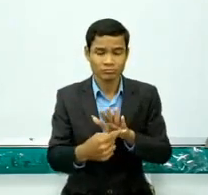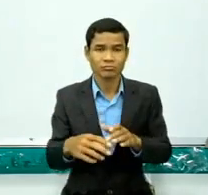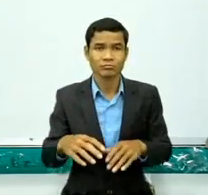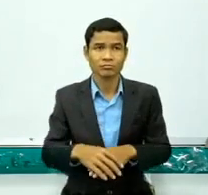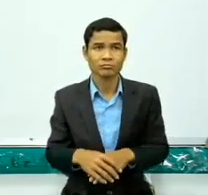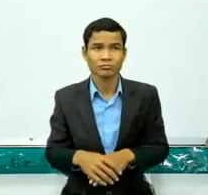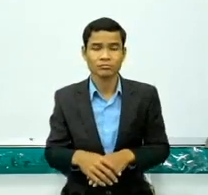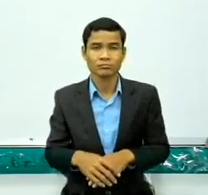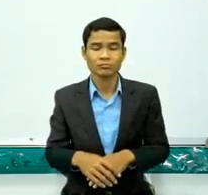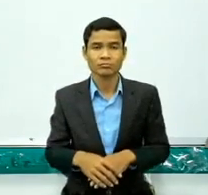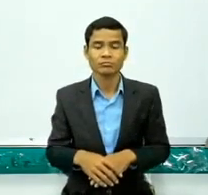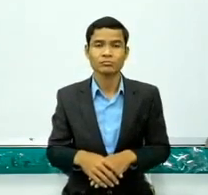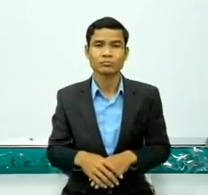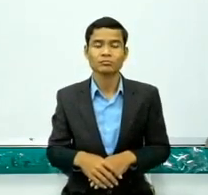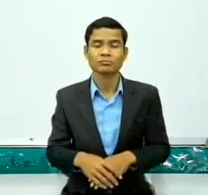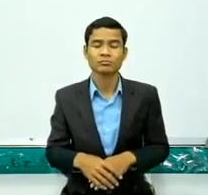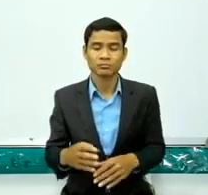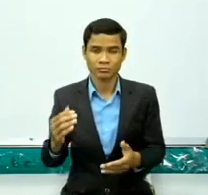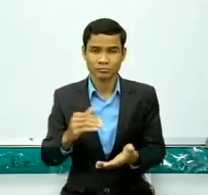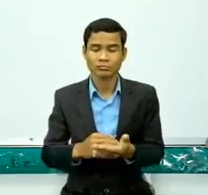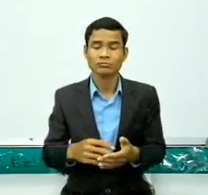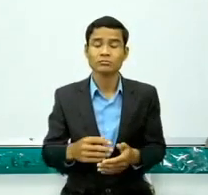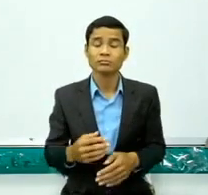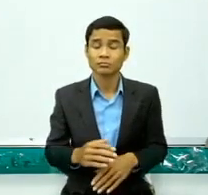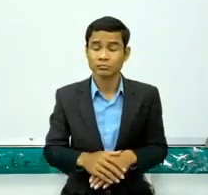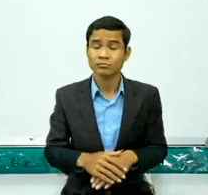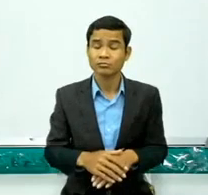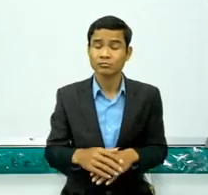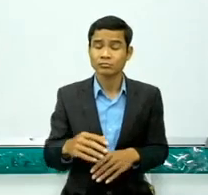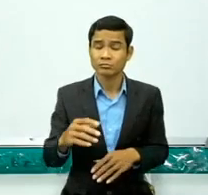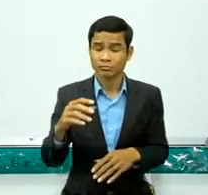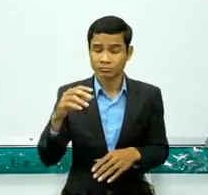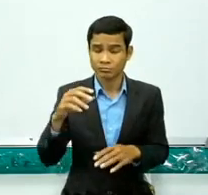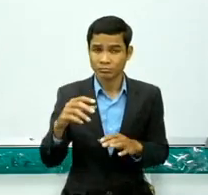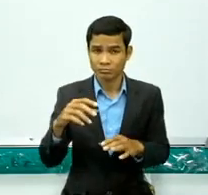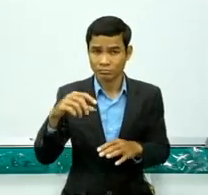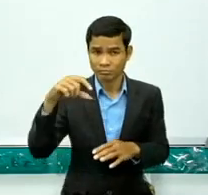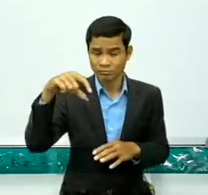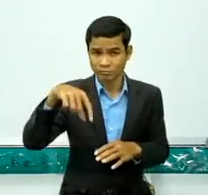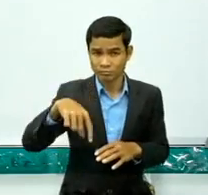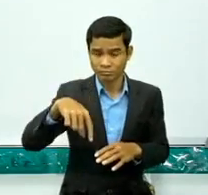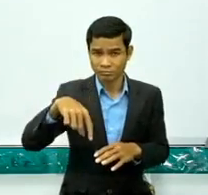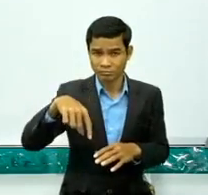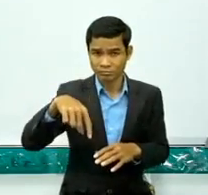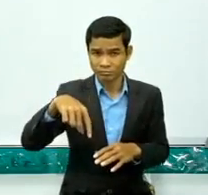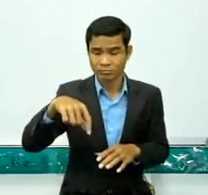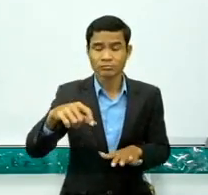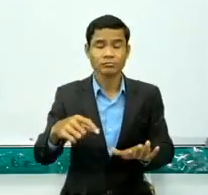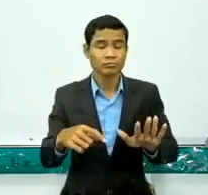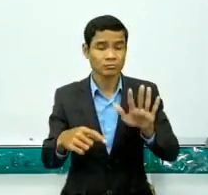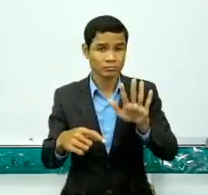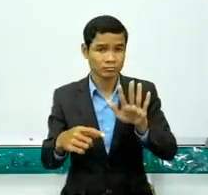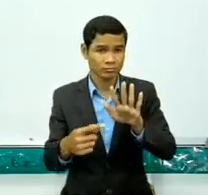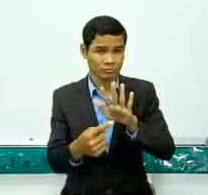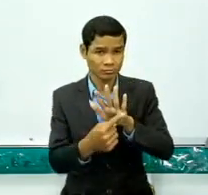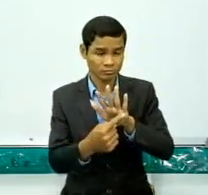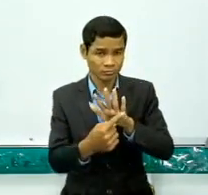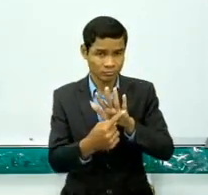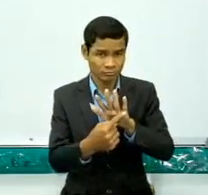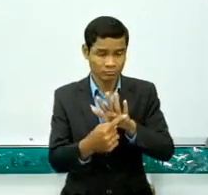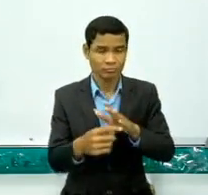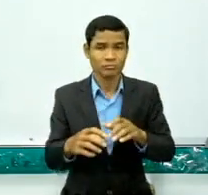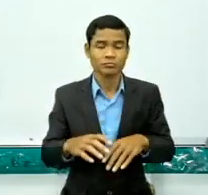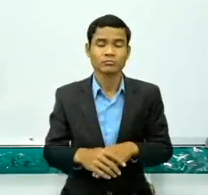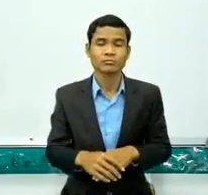អឺចាម្ដងទៀតពាក្យគឺគឺមានអក្សរកនិងស្រៈ